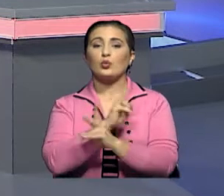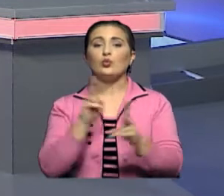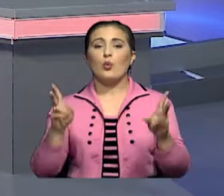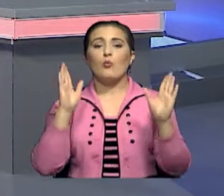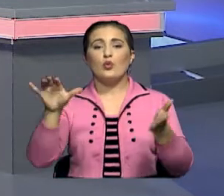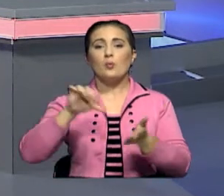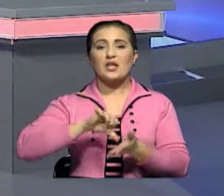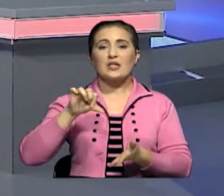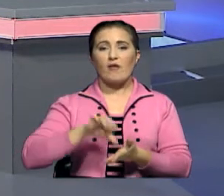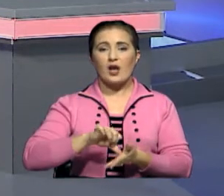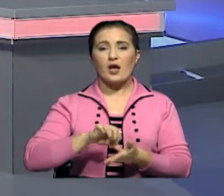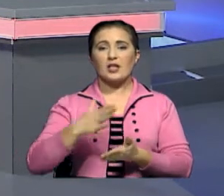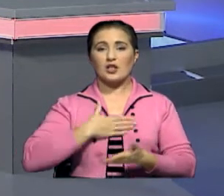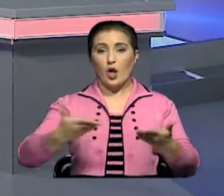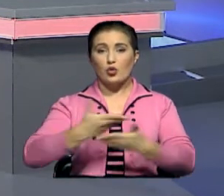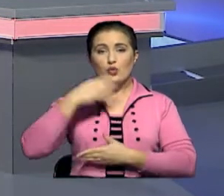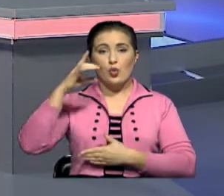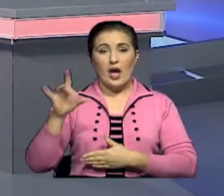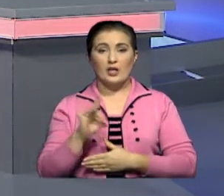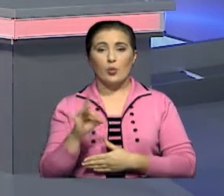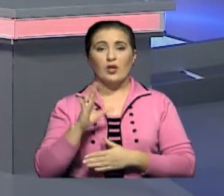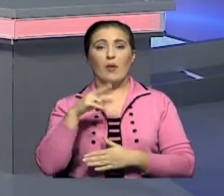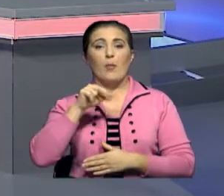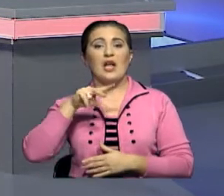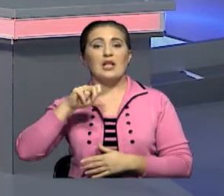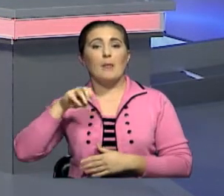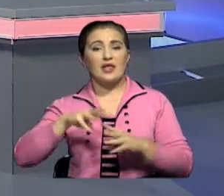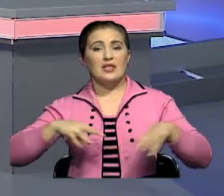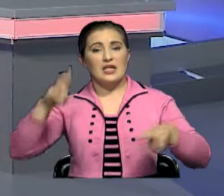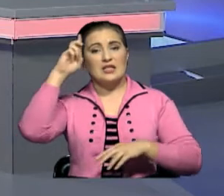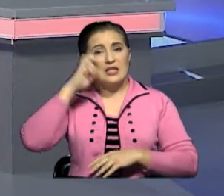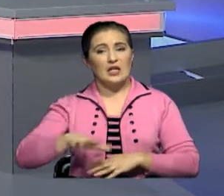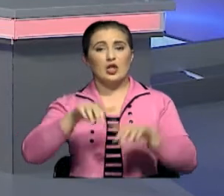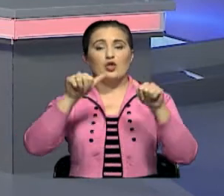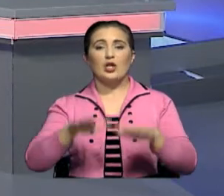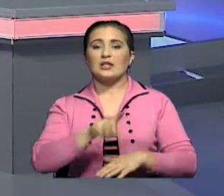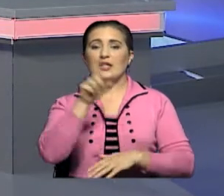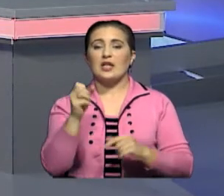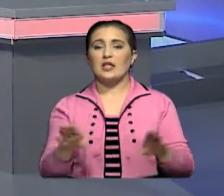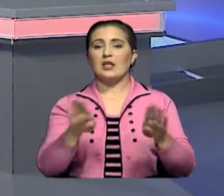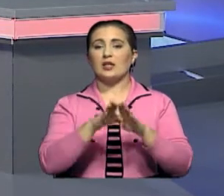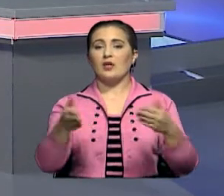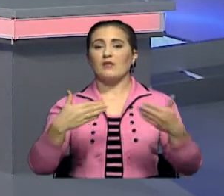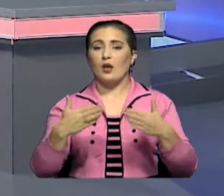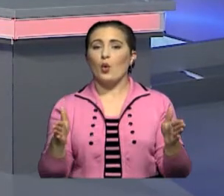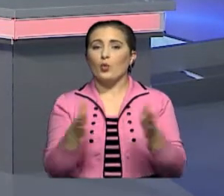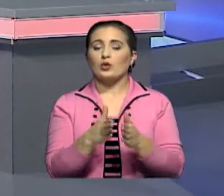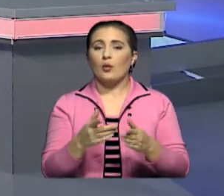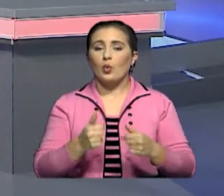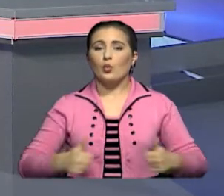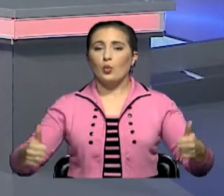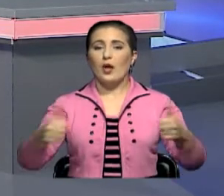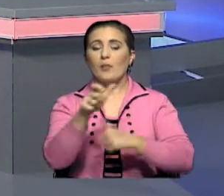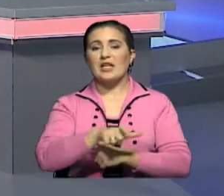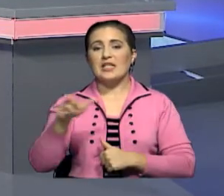представлять нашу республику в парламенте страны решался за закрытыми дверями узким кругом лиц